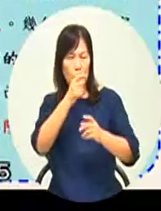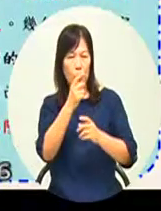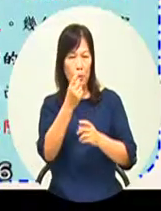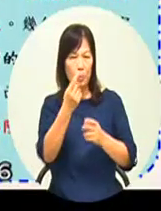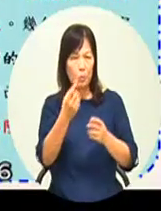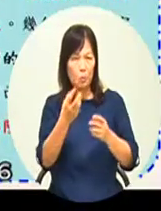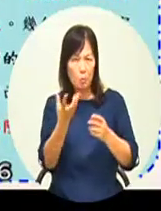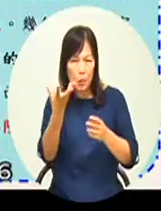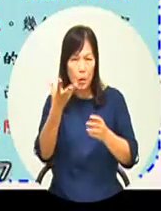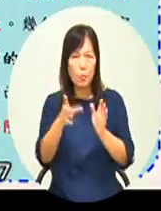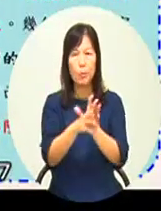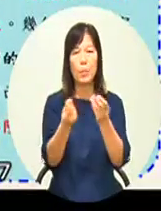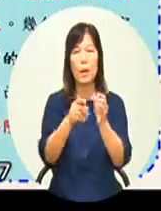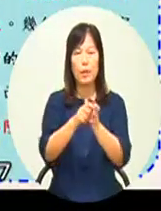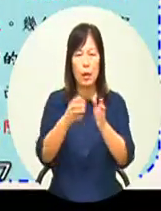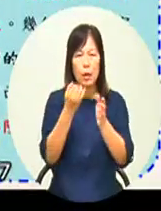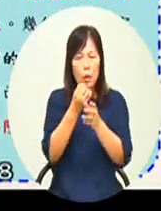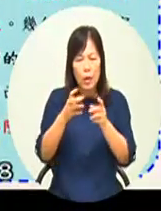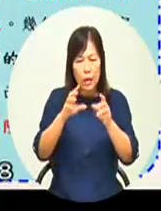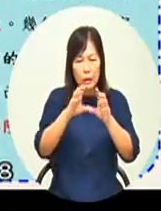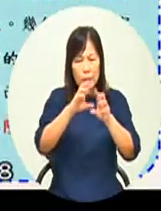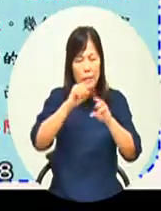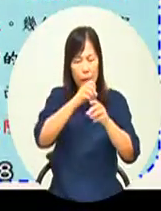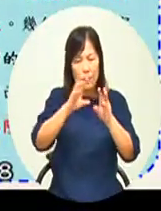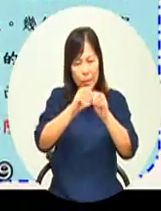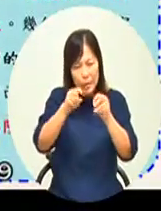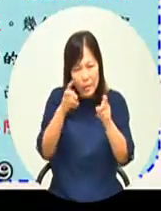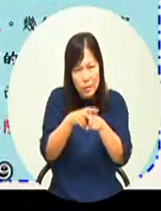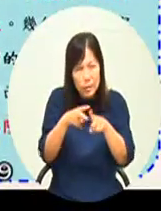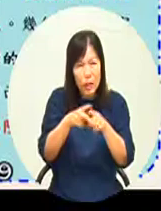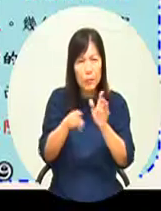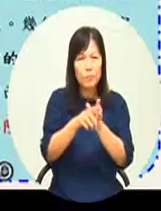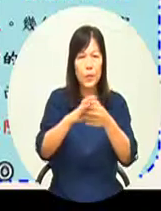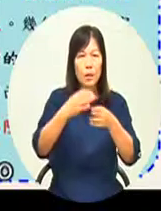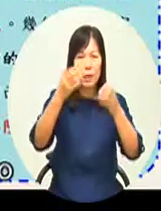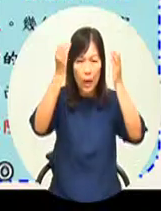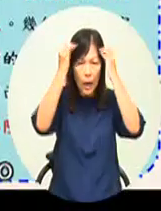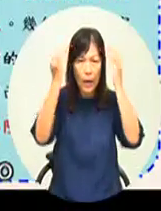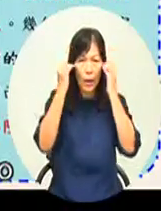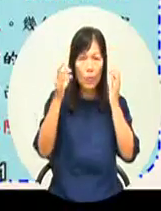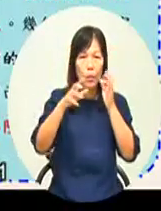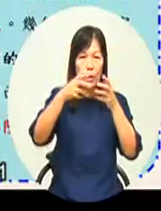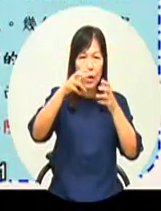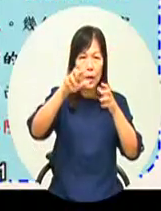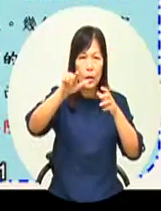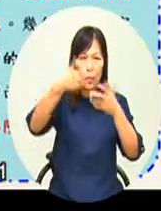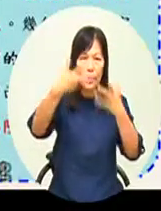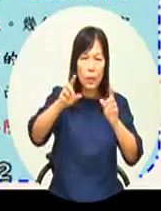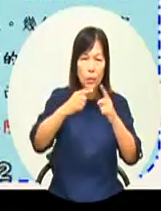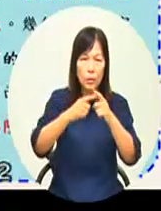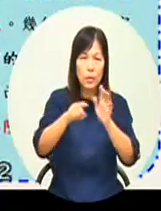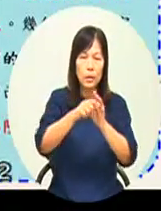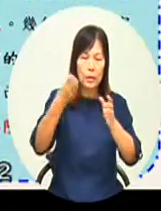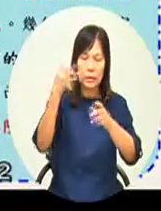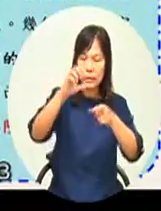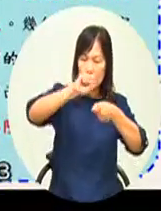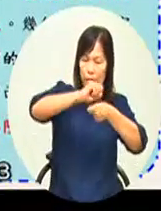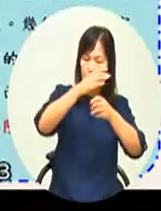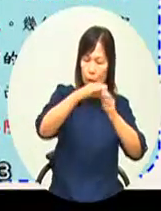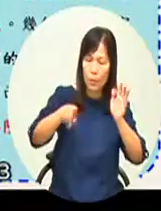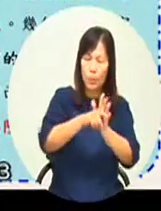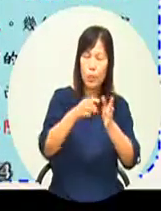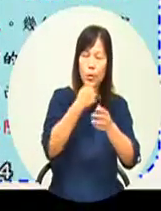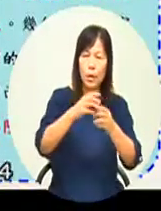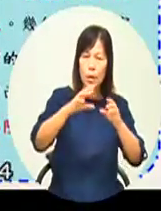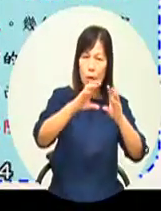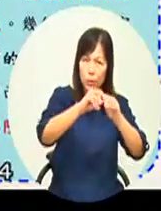狭小，对于那个韩国比例，韩国也近600万人次，新加坡210多万人次，国土面积跟